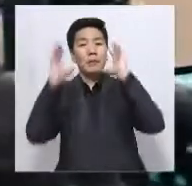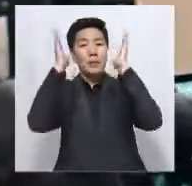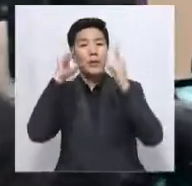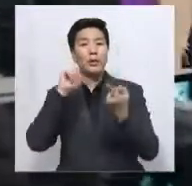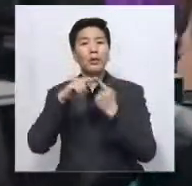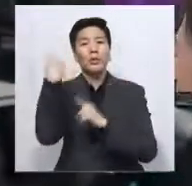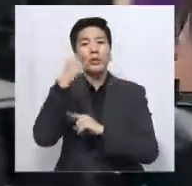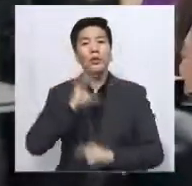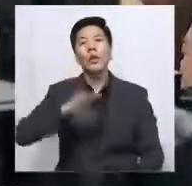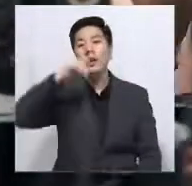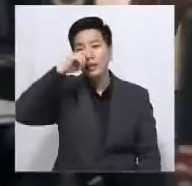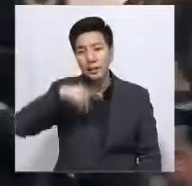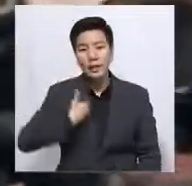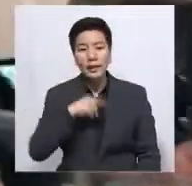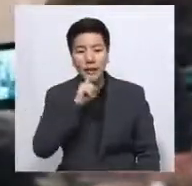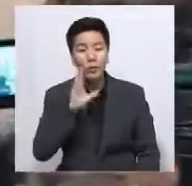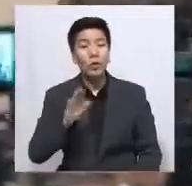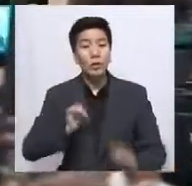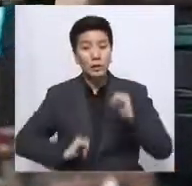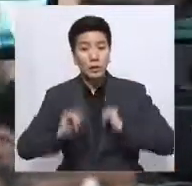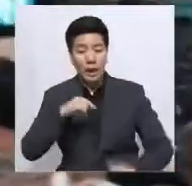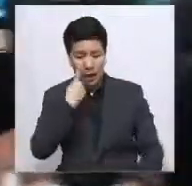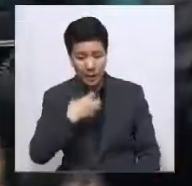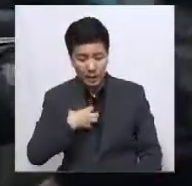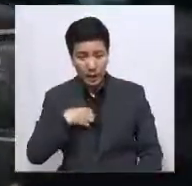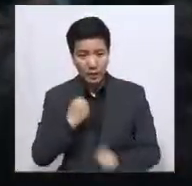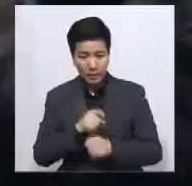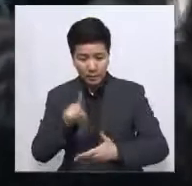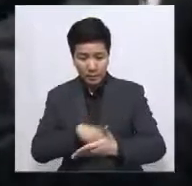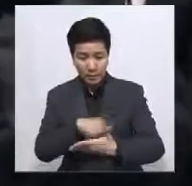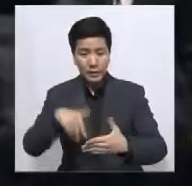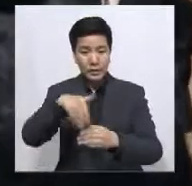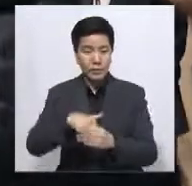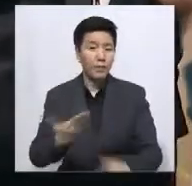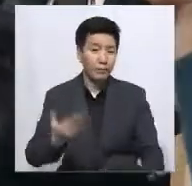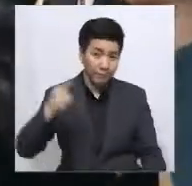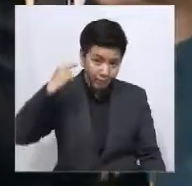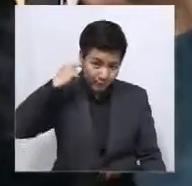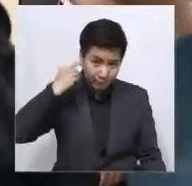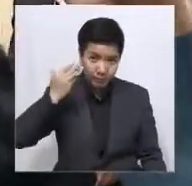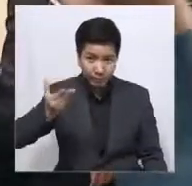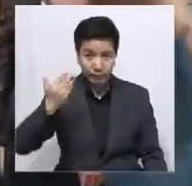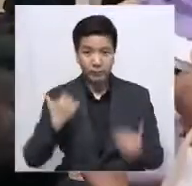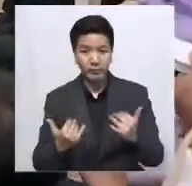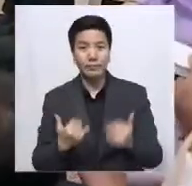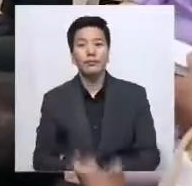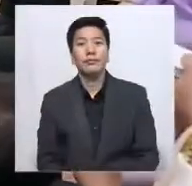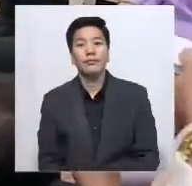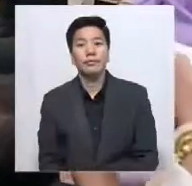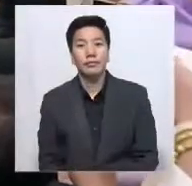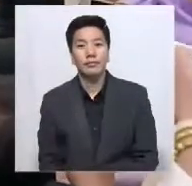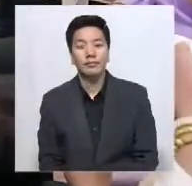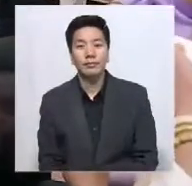การท่องเที่ยวของไทยพร้อมถามนักแสดงนะคะว่าใครที่อยากให้มีการเลือกตั้งเราลองไปฟังเสียงบางท่อนบางตอนของท่านนายกรัฐมนตรีกัน